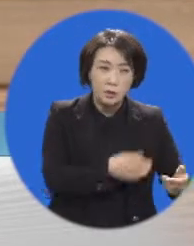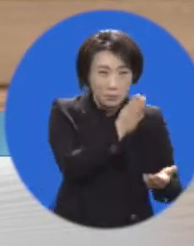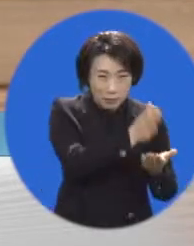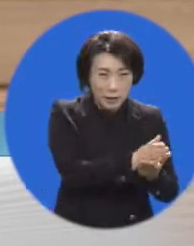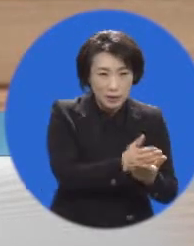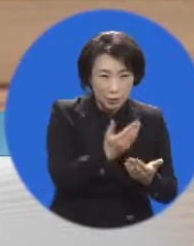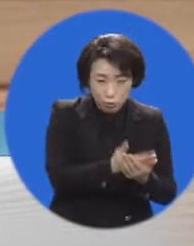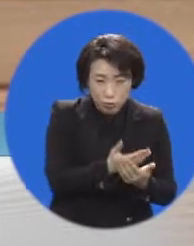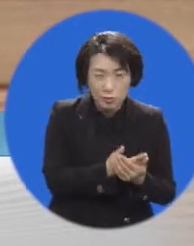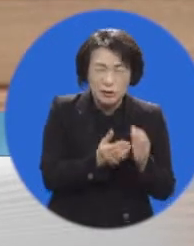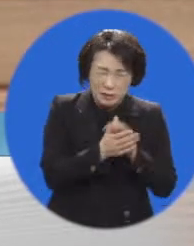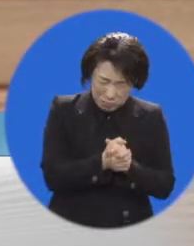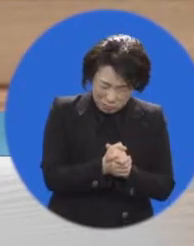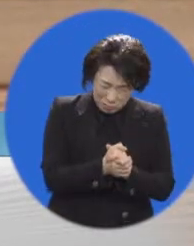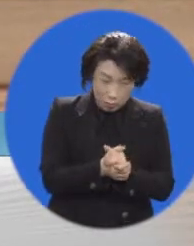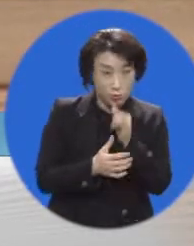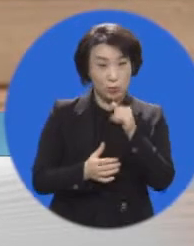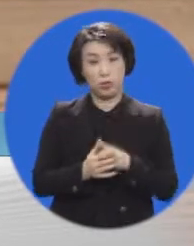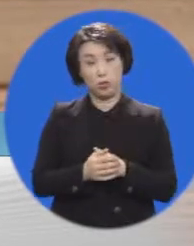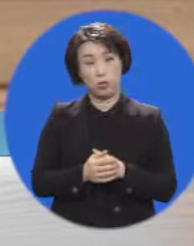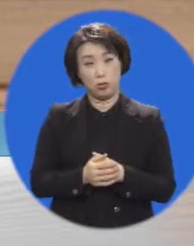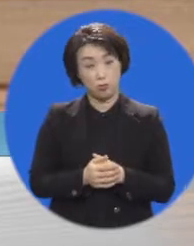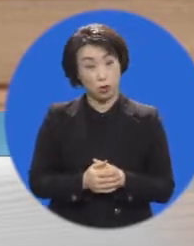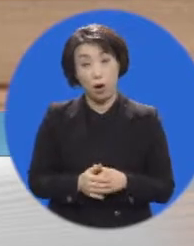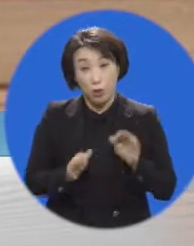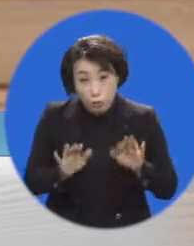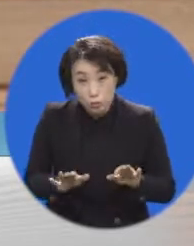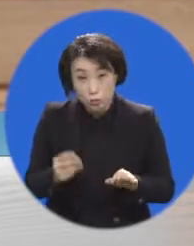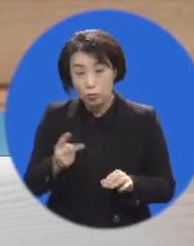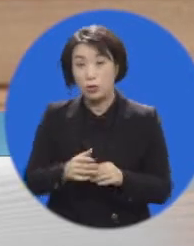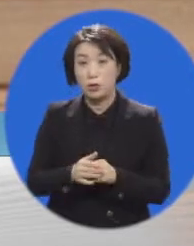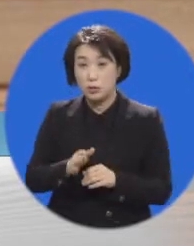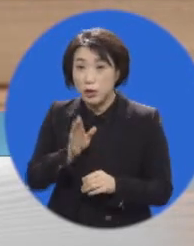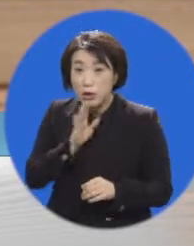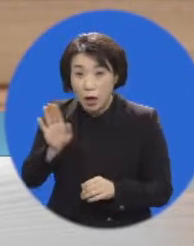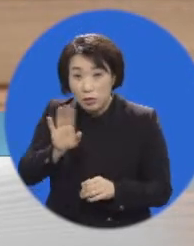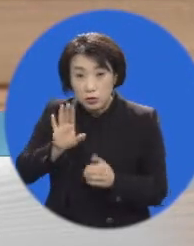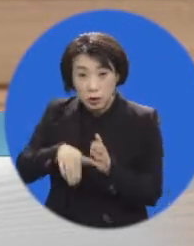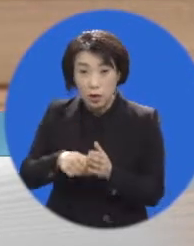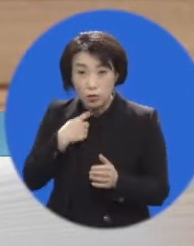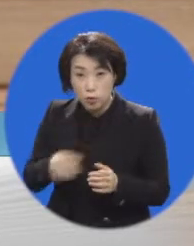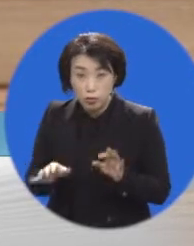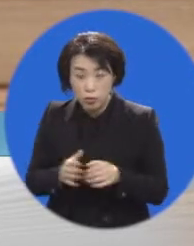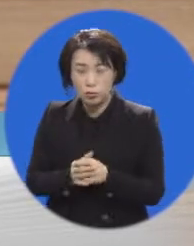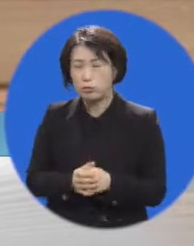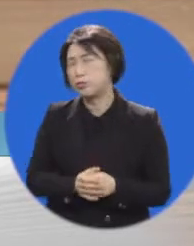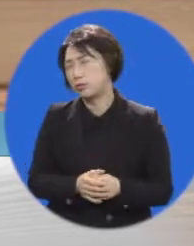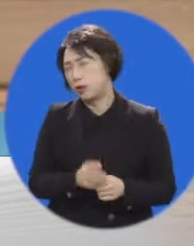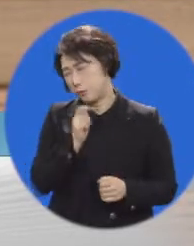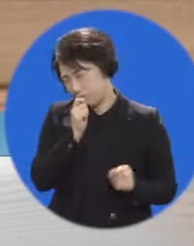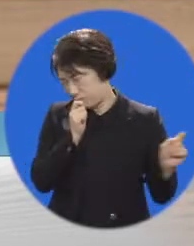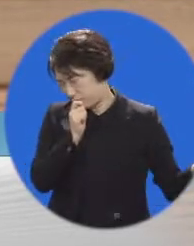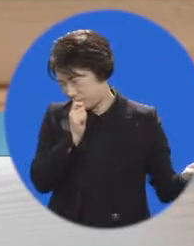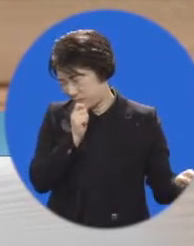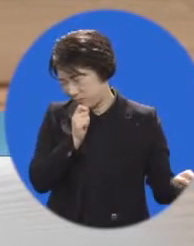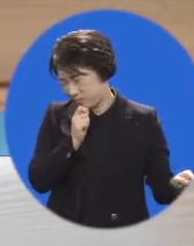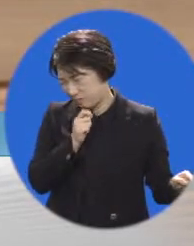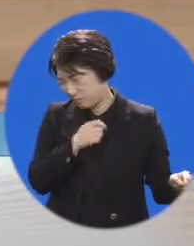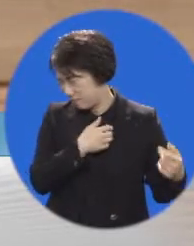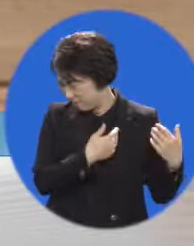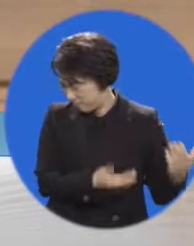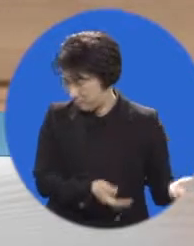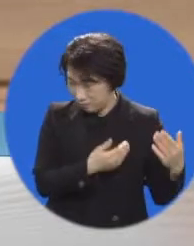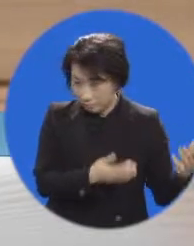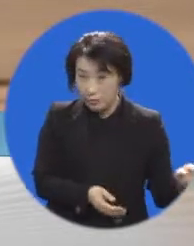하소서. 그러죠. 사실이 아니라면 그냥 말 안고 내비둬요.